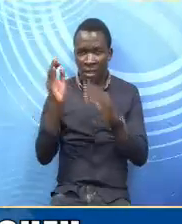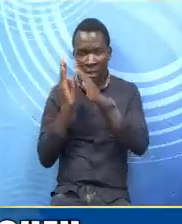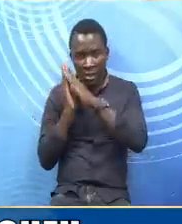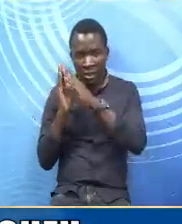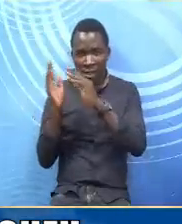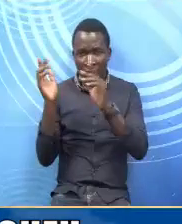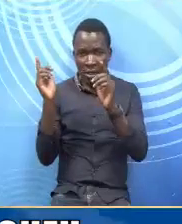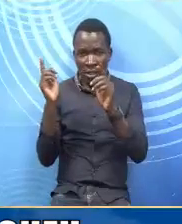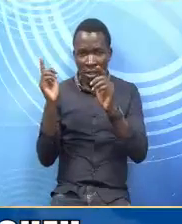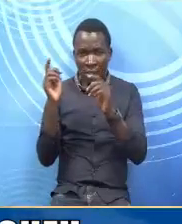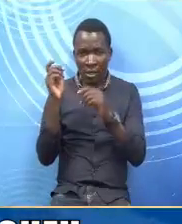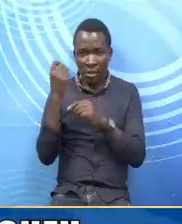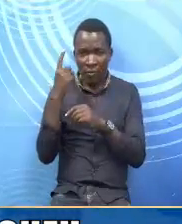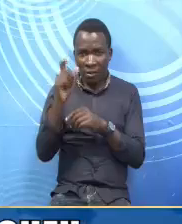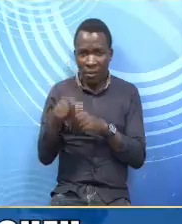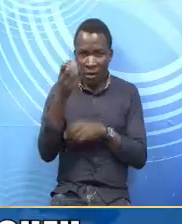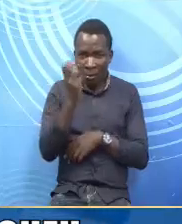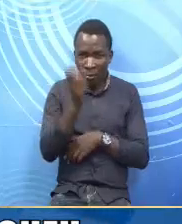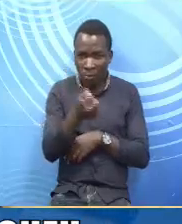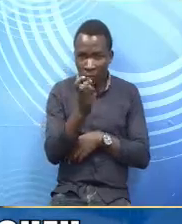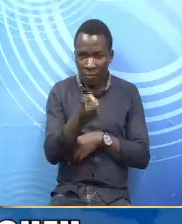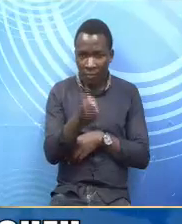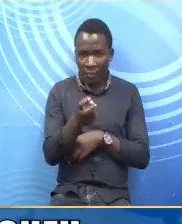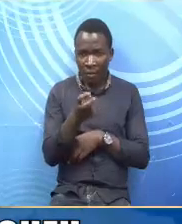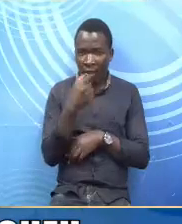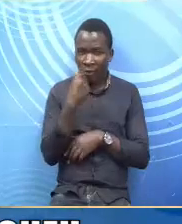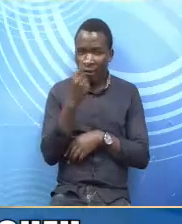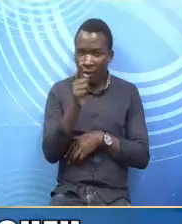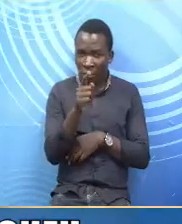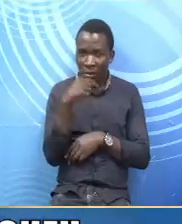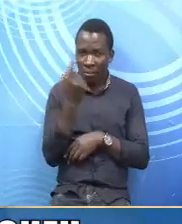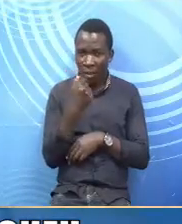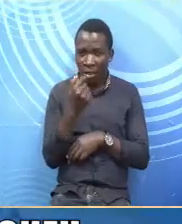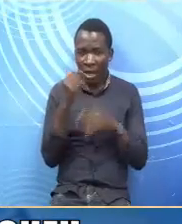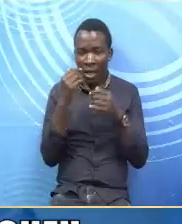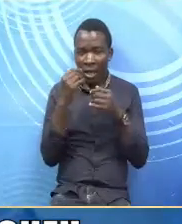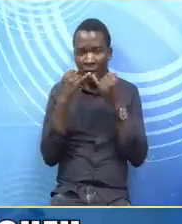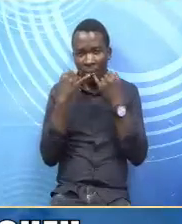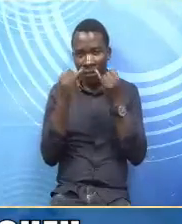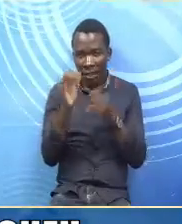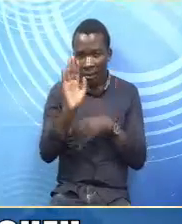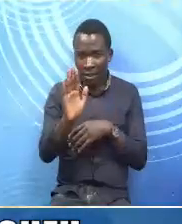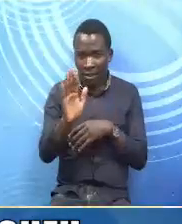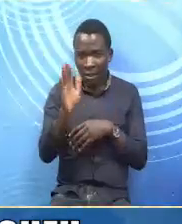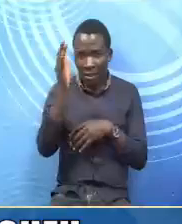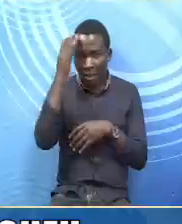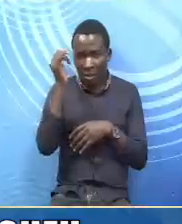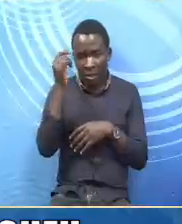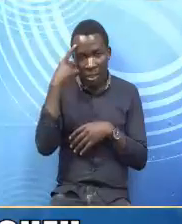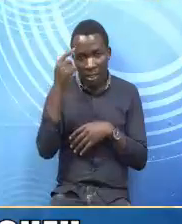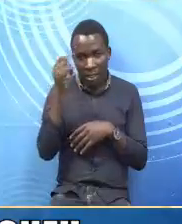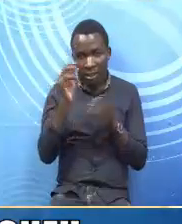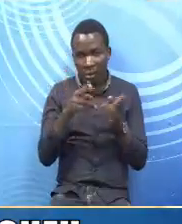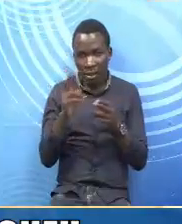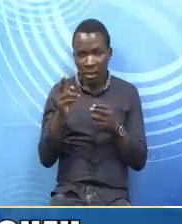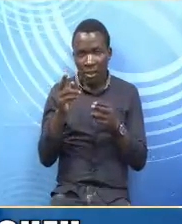babiri ngiye kumubana mu munako manze ndagenda avuga urinde arangije avuga ngo niwe. Kubera n'ubu nari nzi ko ari nk'ibisanzwe nuko